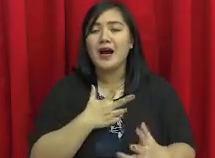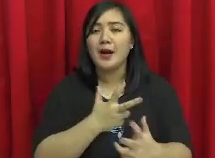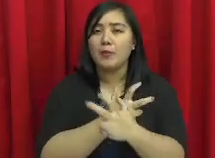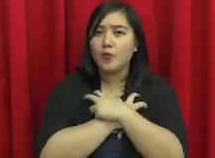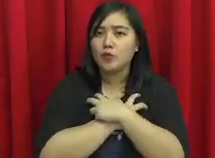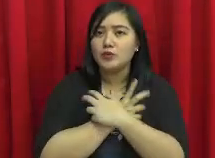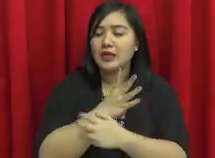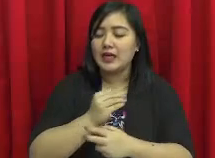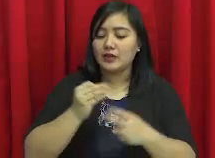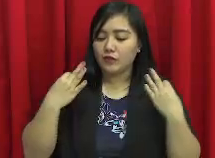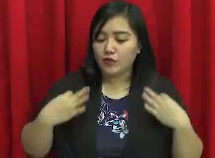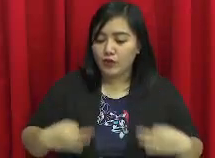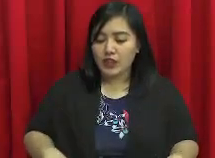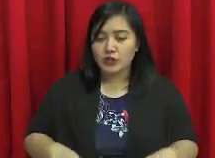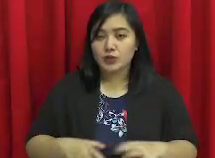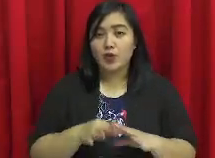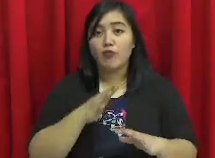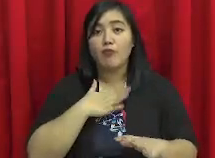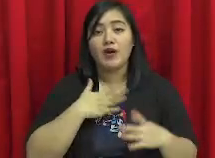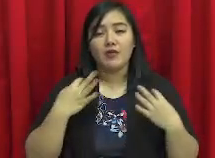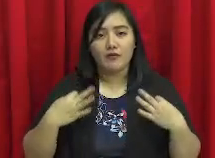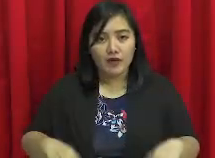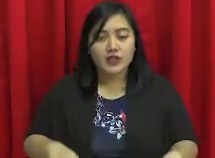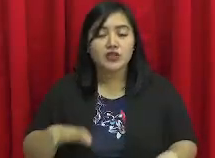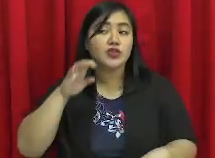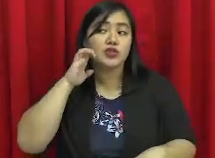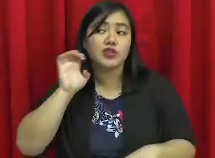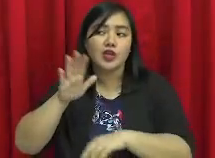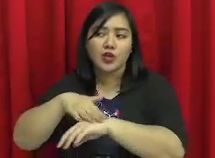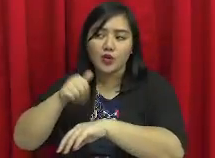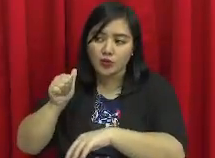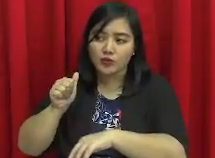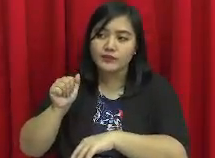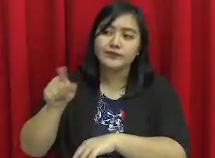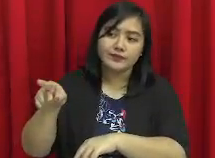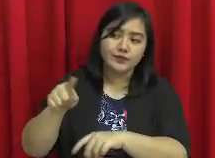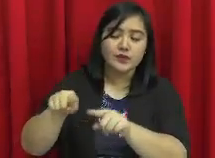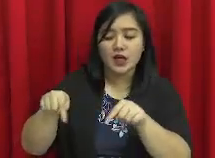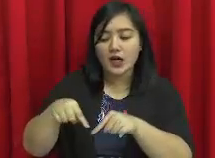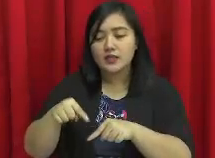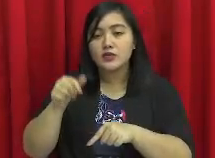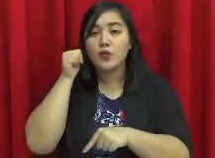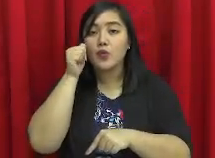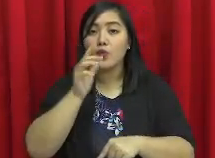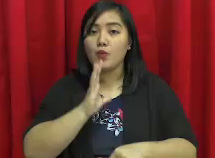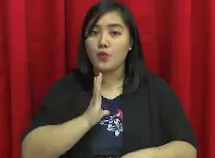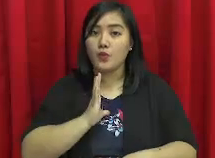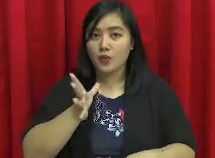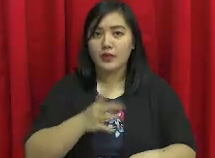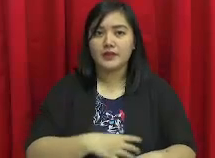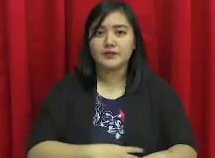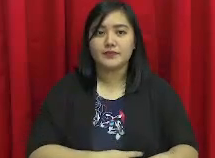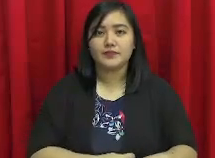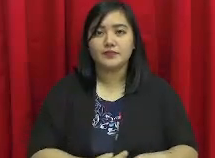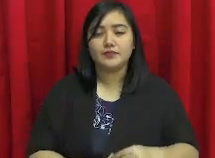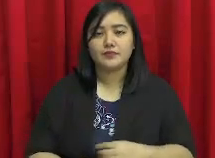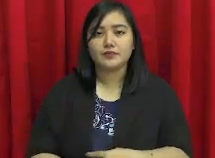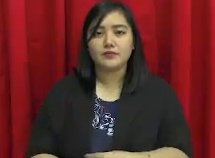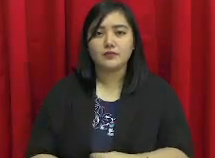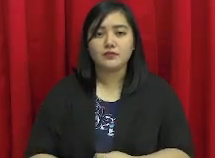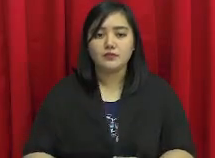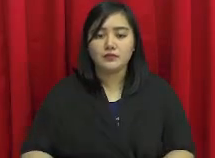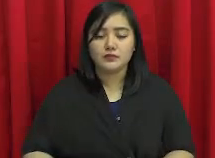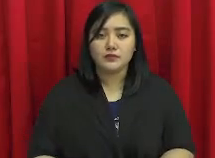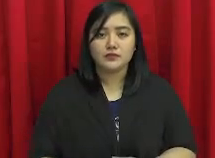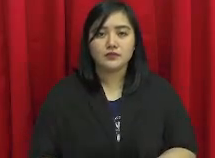woman. Tandaan nyo po, hindi Diyos ang may sabi nito. Si Adan na nagsasalita dito. She shall be called woman, sabi ng